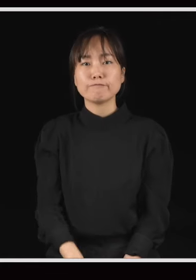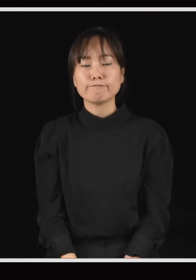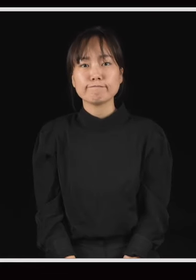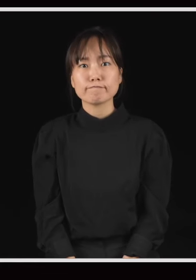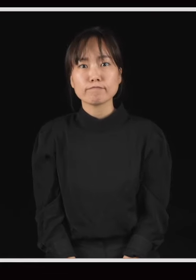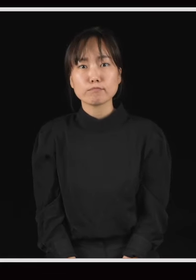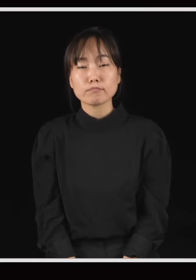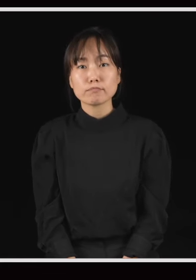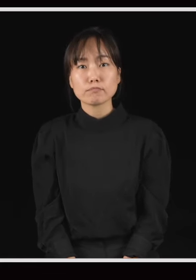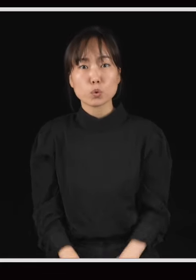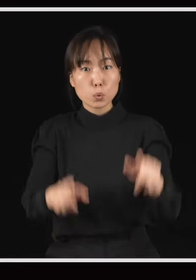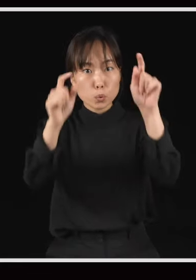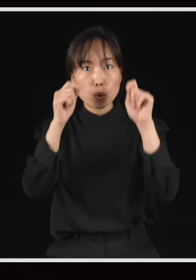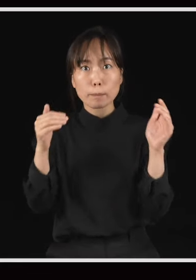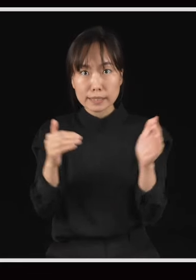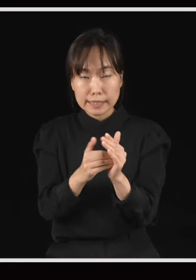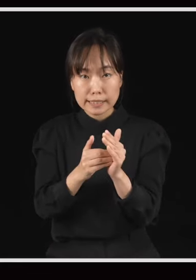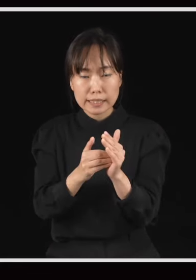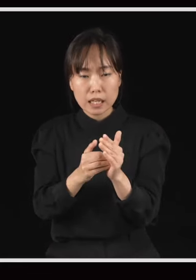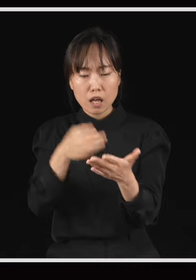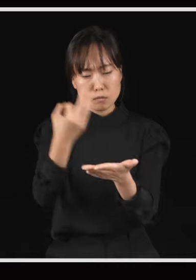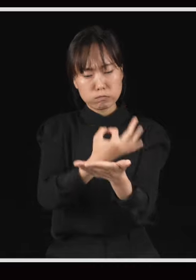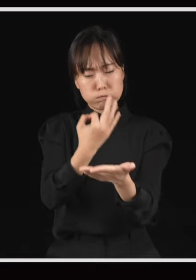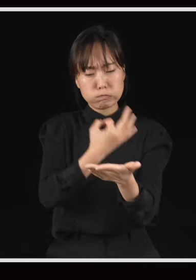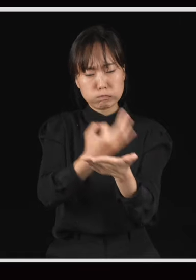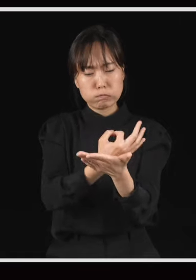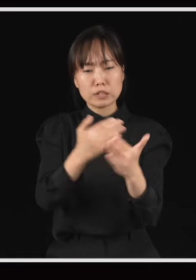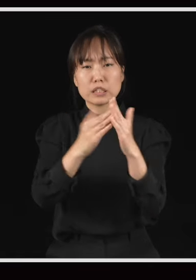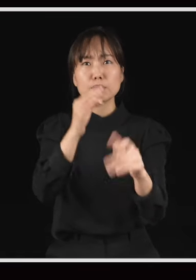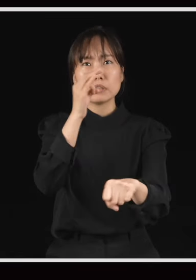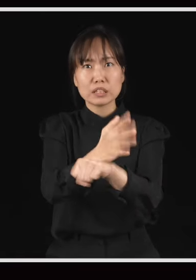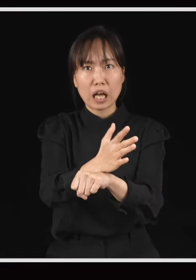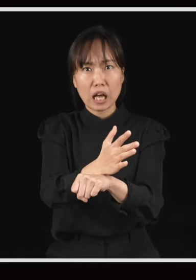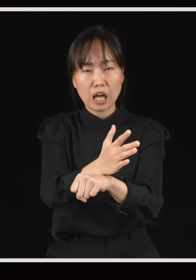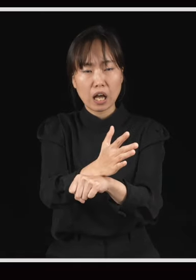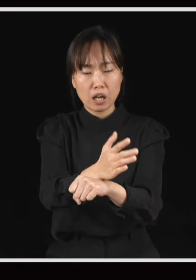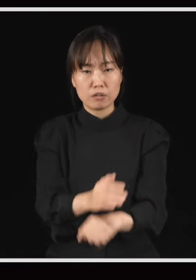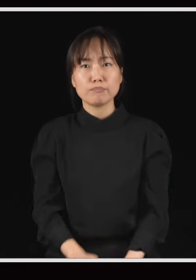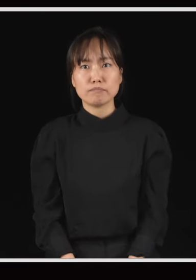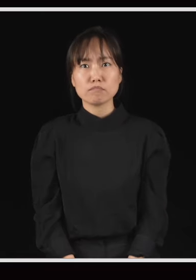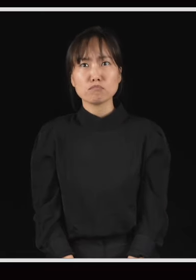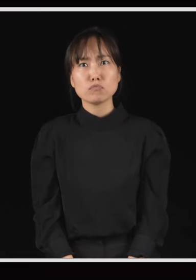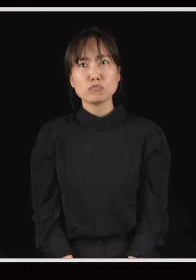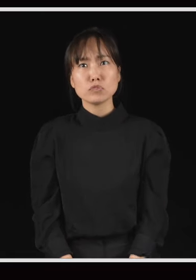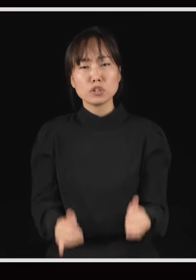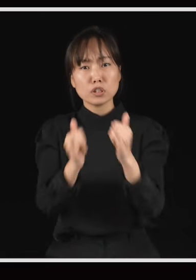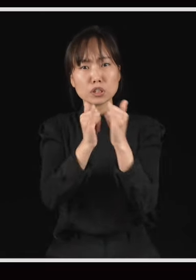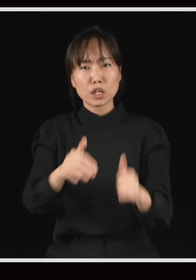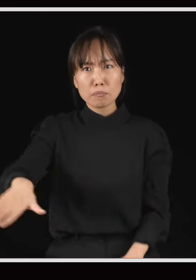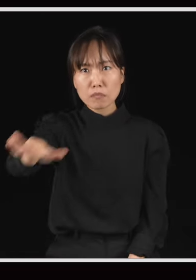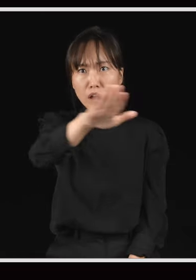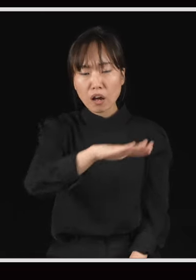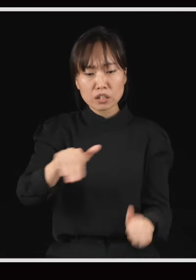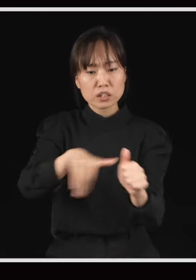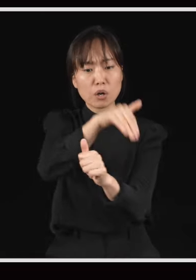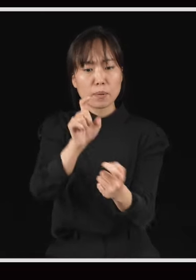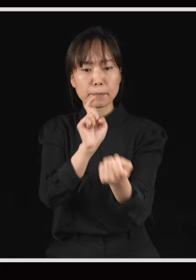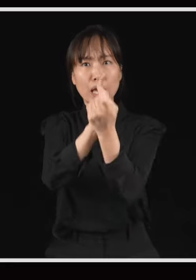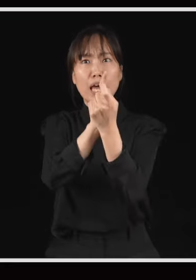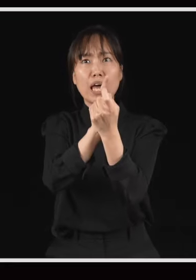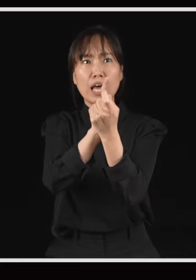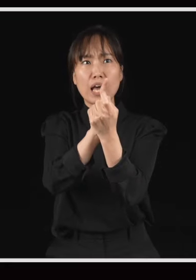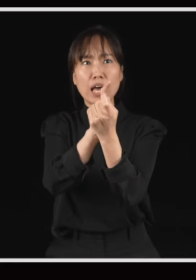거였으니까요. 그다음에 어느 순간부터는 빨리 돈을 벌어서 집을 산다. 보통은 이런 굉장히 1차원적인 게